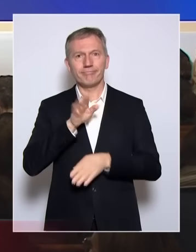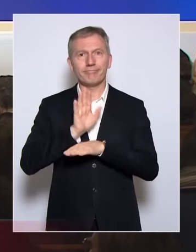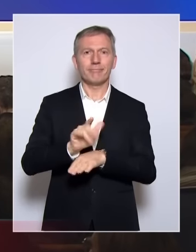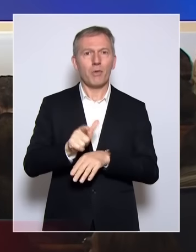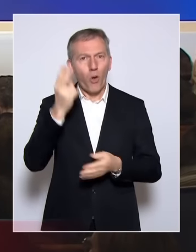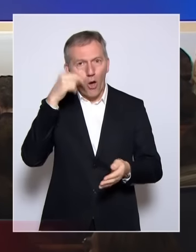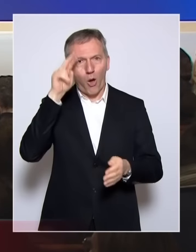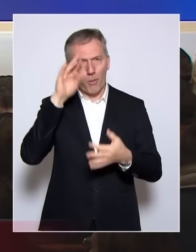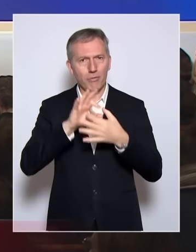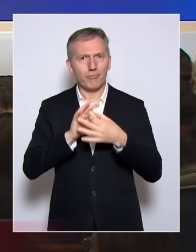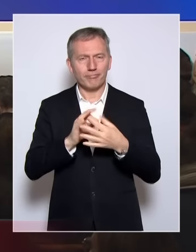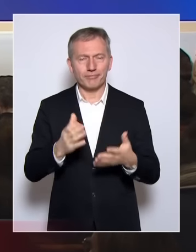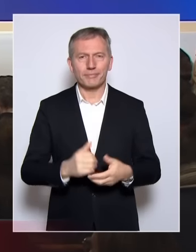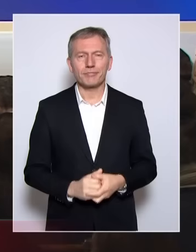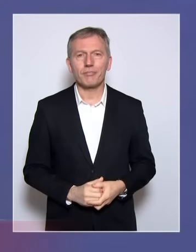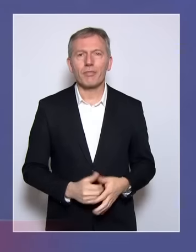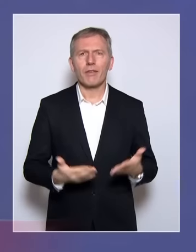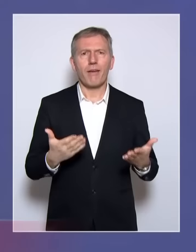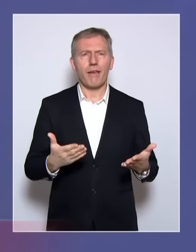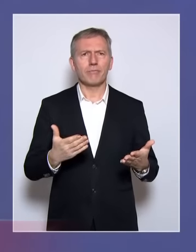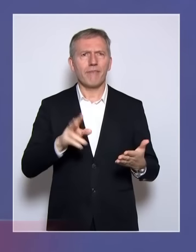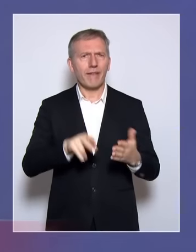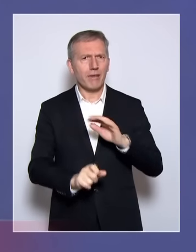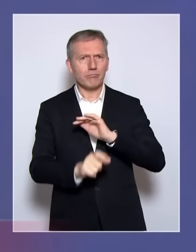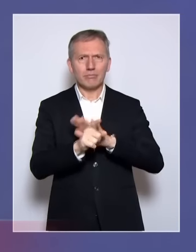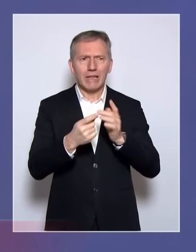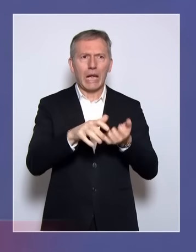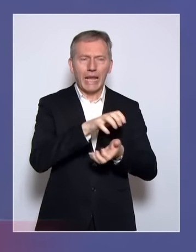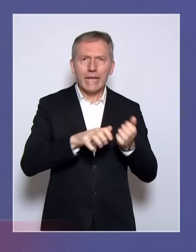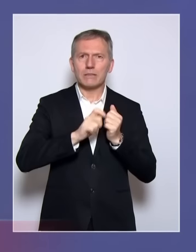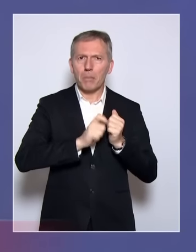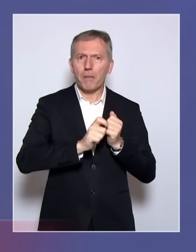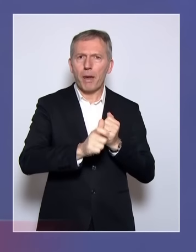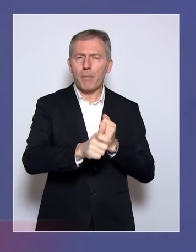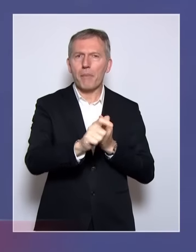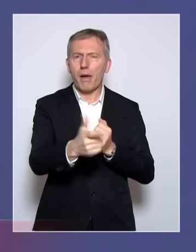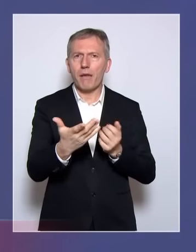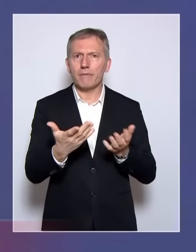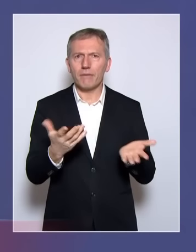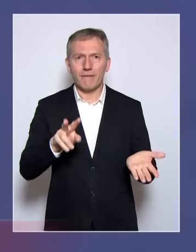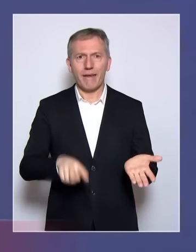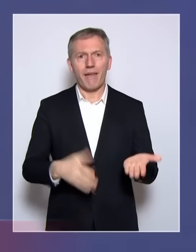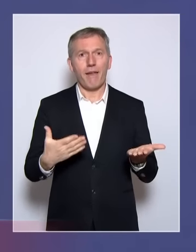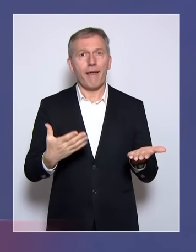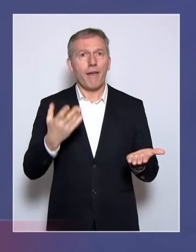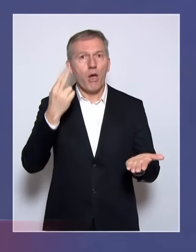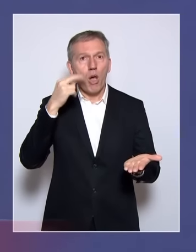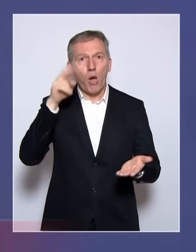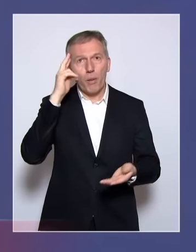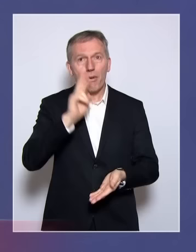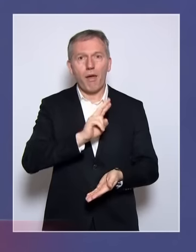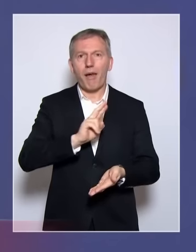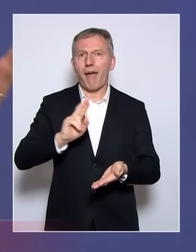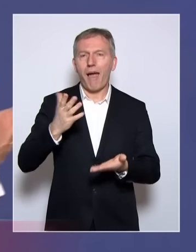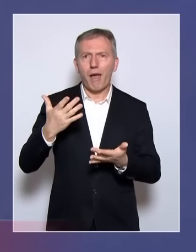Et malgré cette conjonction inédite de crise, rarement l'Europe n'aura autant